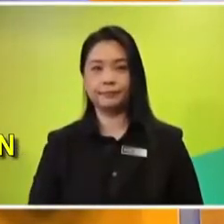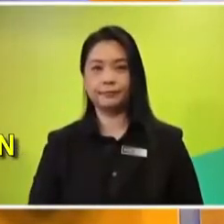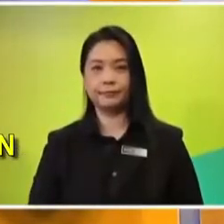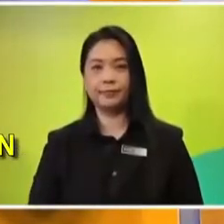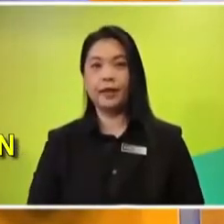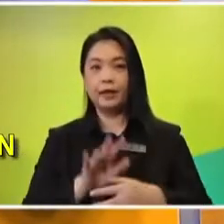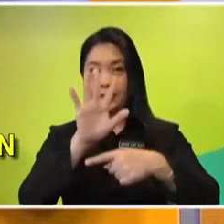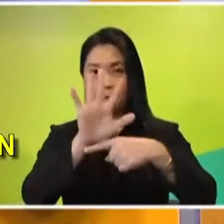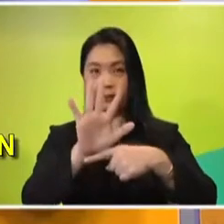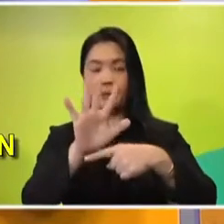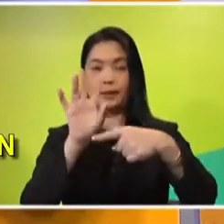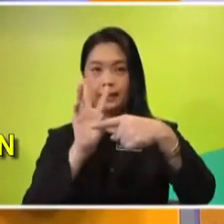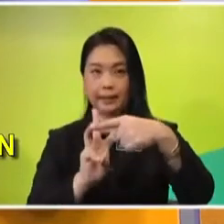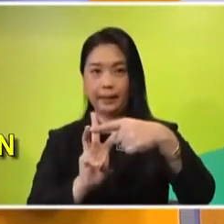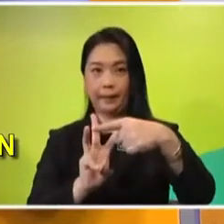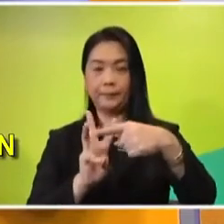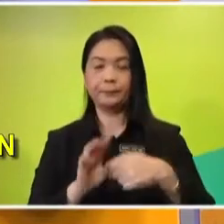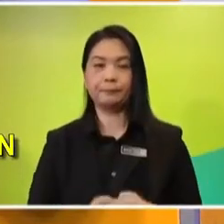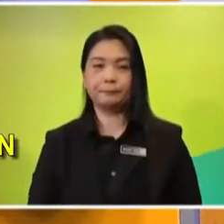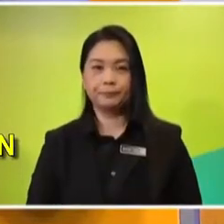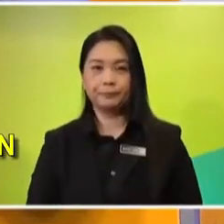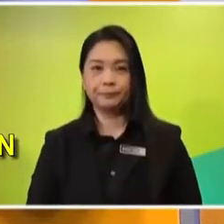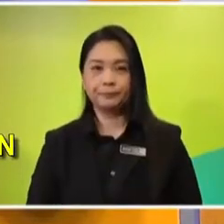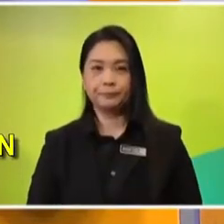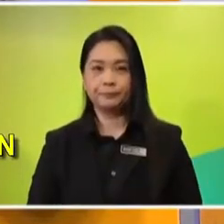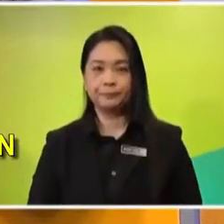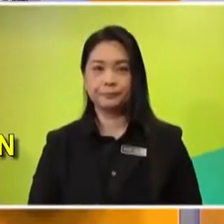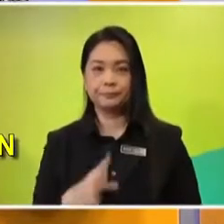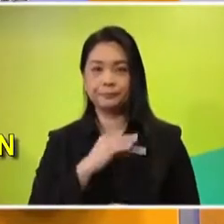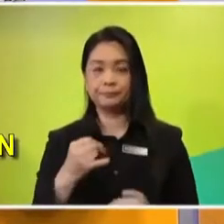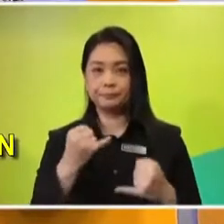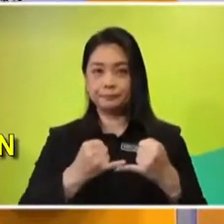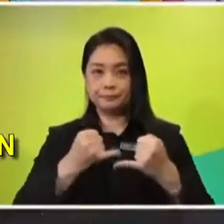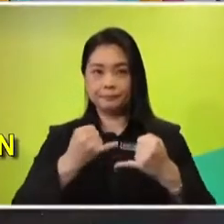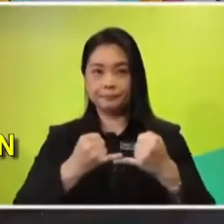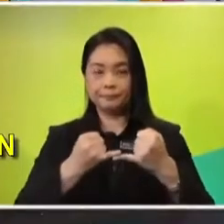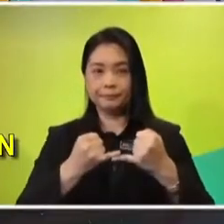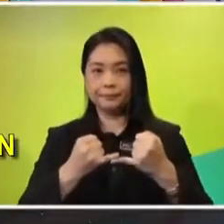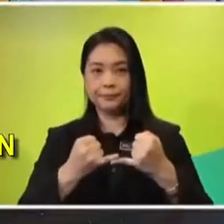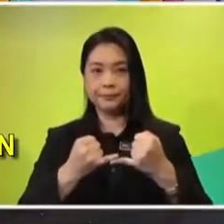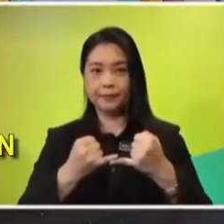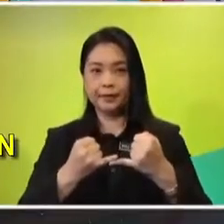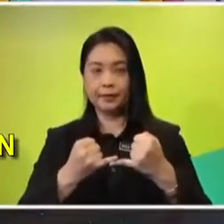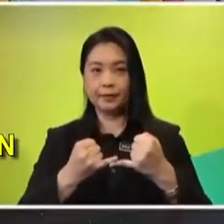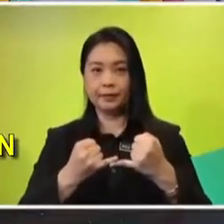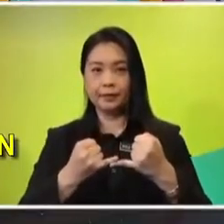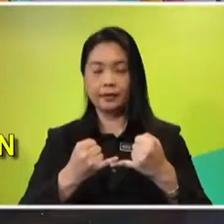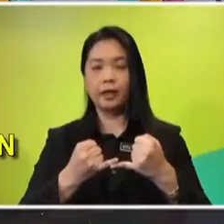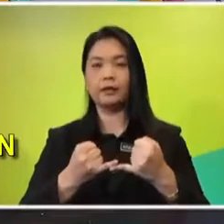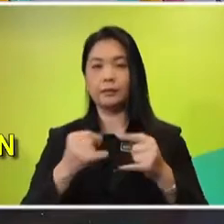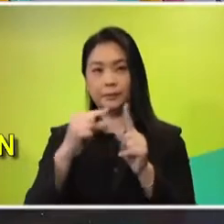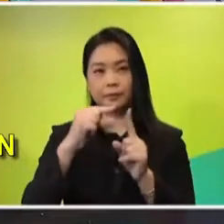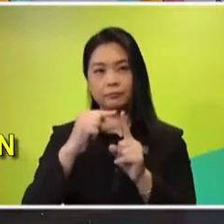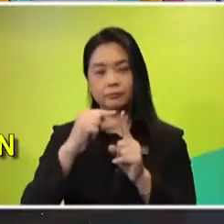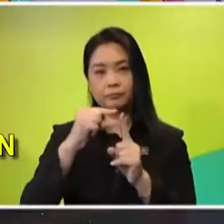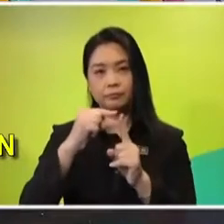di sini. Ya. Okey. Dan yang terakhir. Yang terakhir. Okey. Ni dalam perkataan dulu Mira. Dalam perkataan lah.